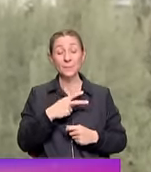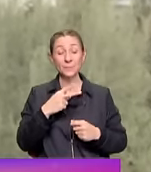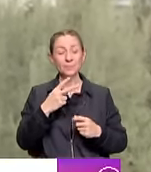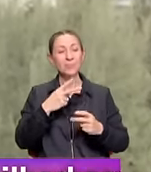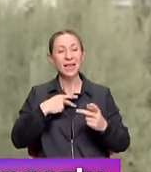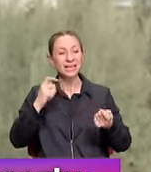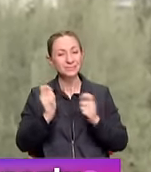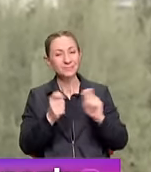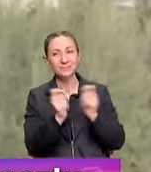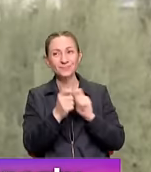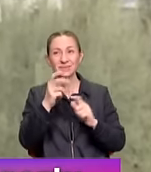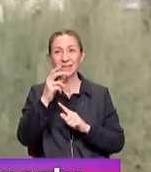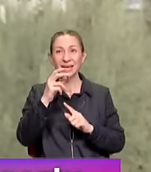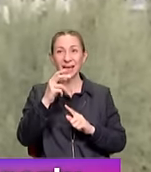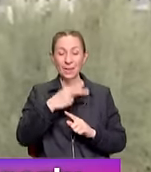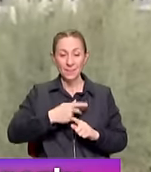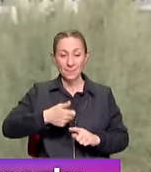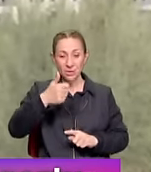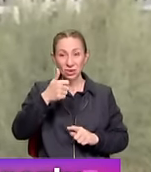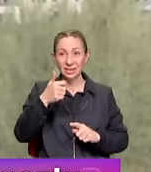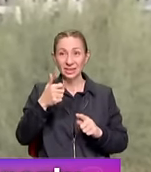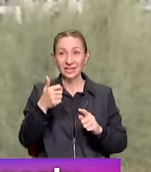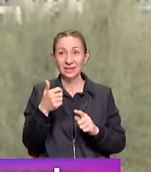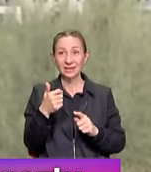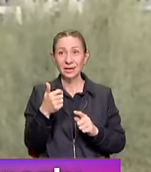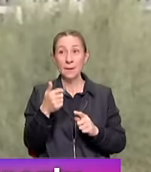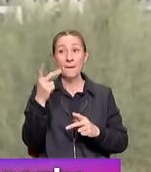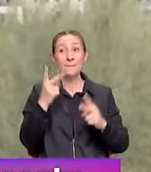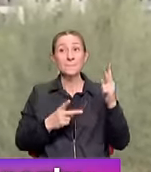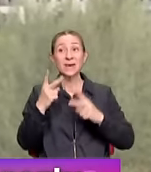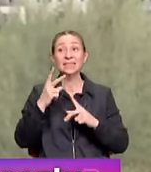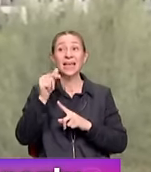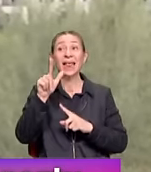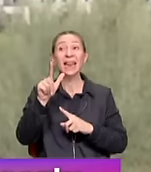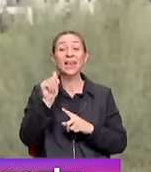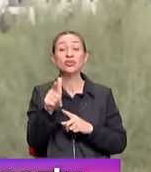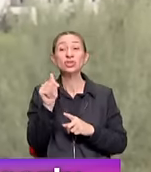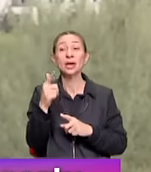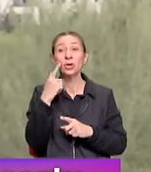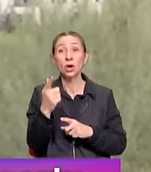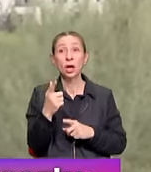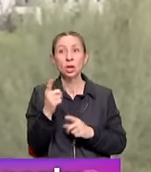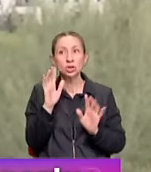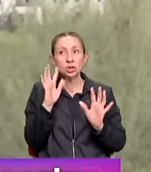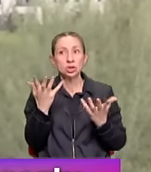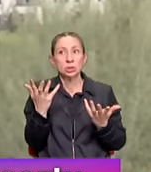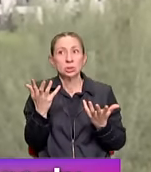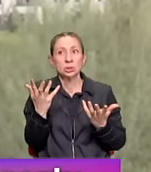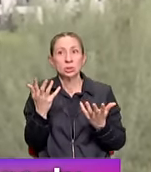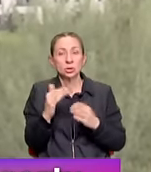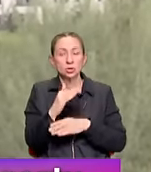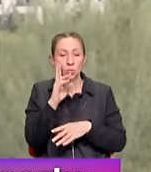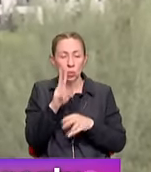belediyelerde, belediye başkanları, Çiğburnu'nda belediye başkanları bazı illerde, ilçelerde şaşkınlık da